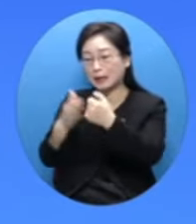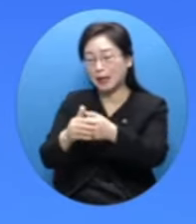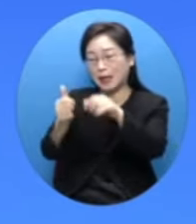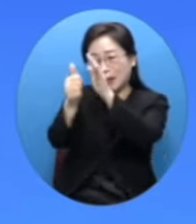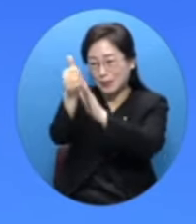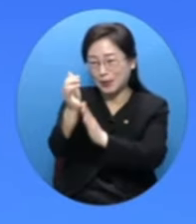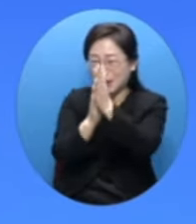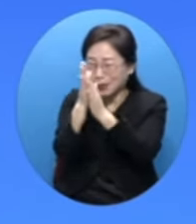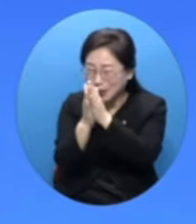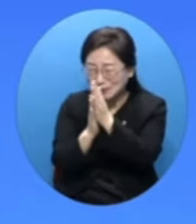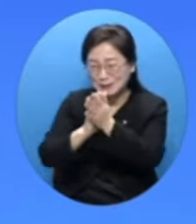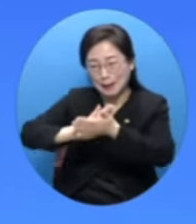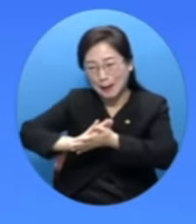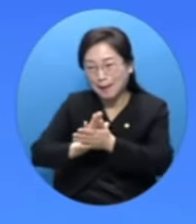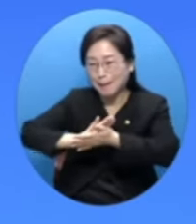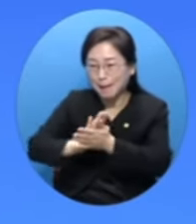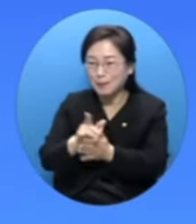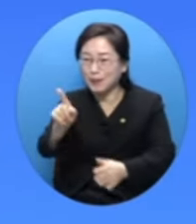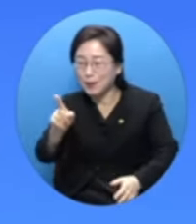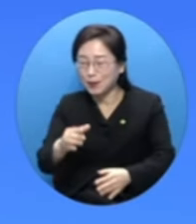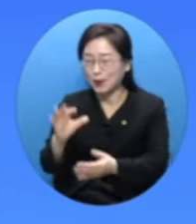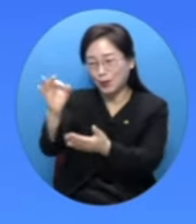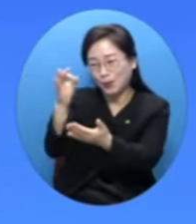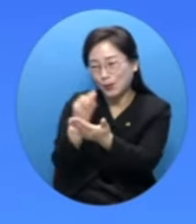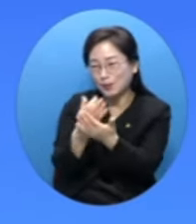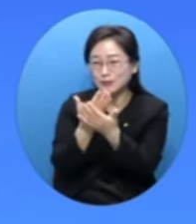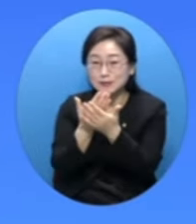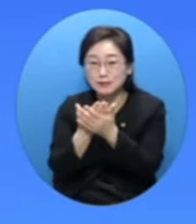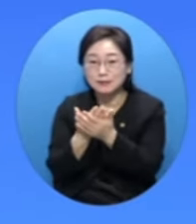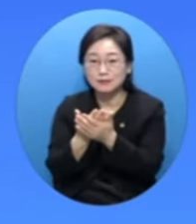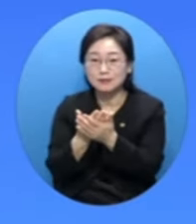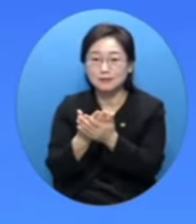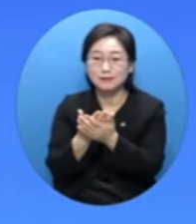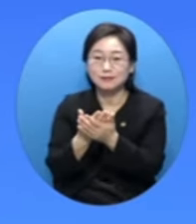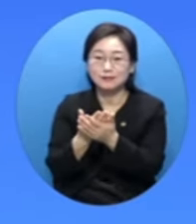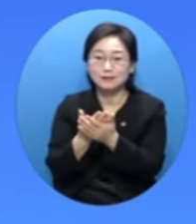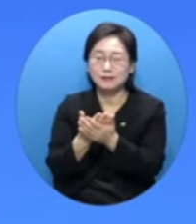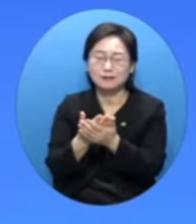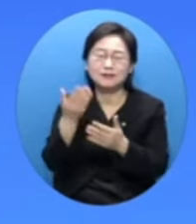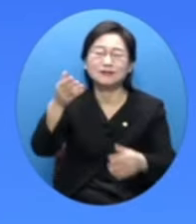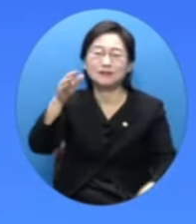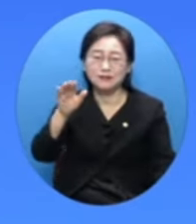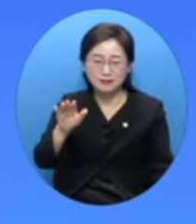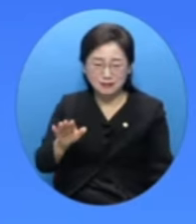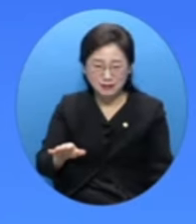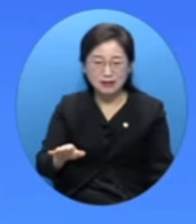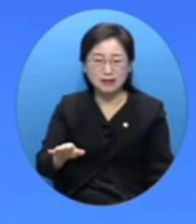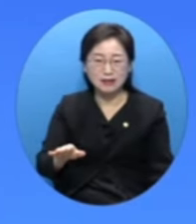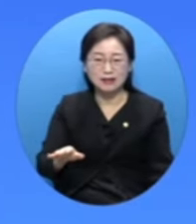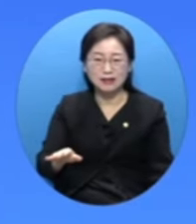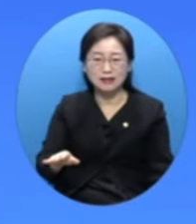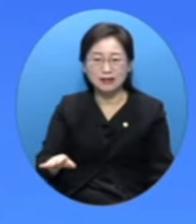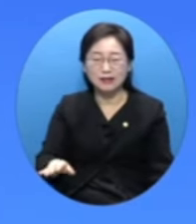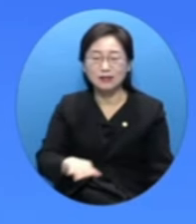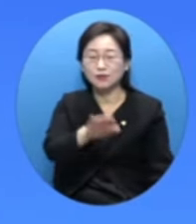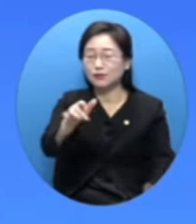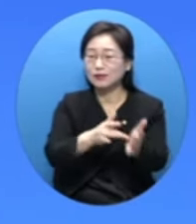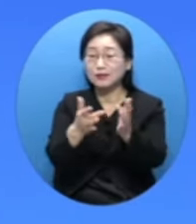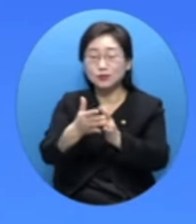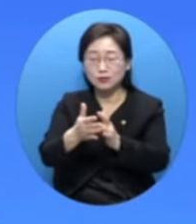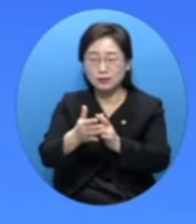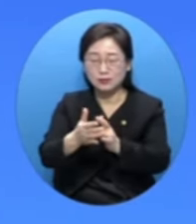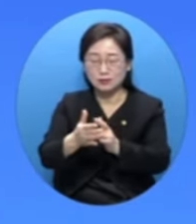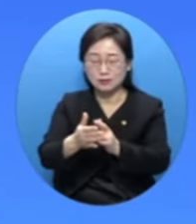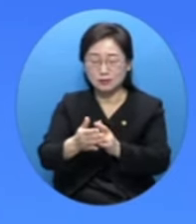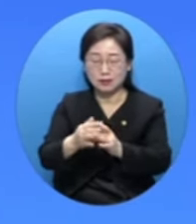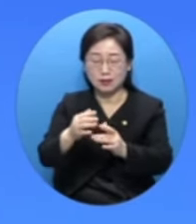손을 비벼갖고 유산을 많이 물려받으려고. 그러나 우리 예수님 앞에